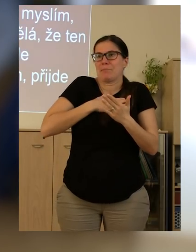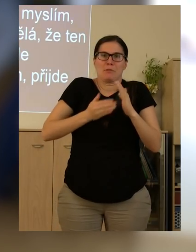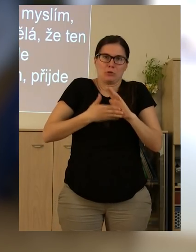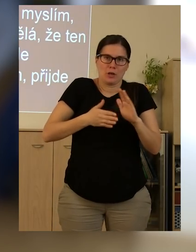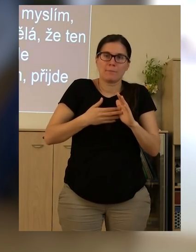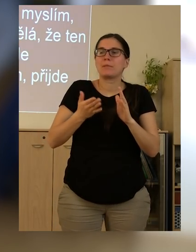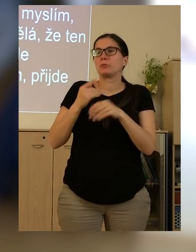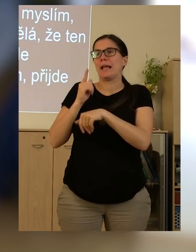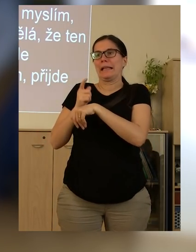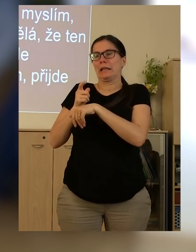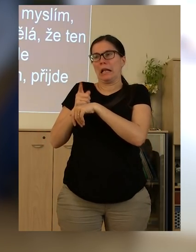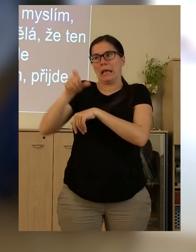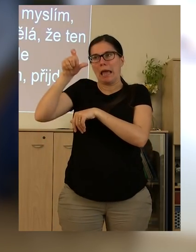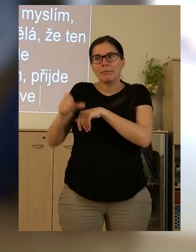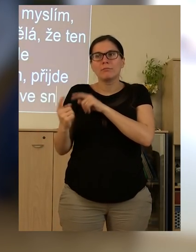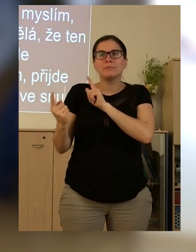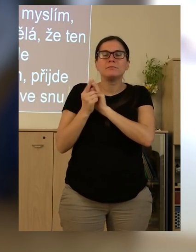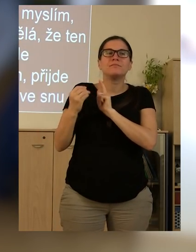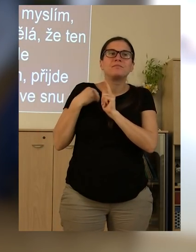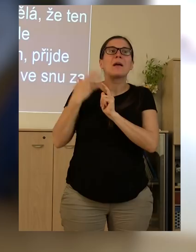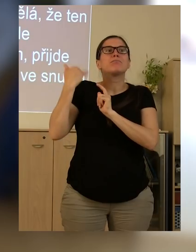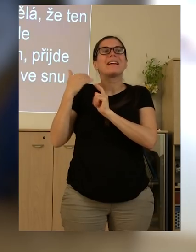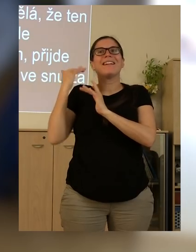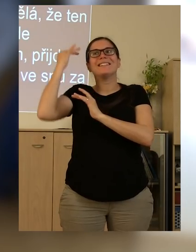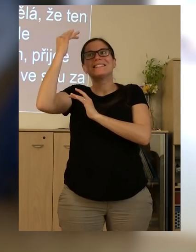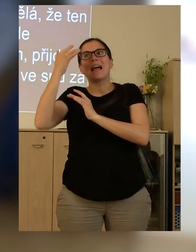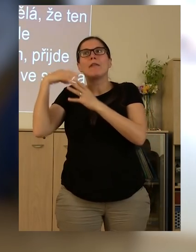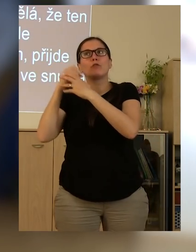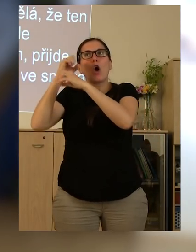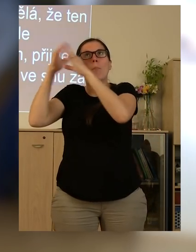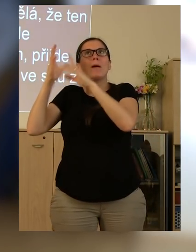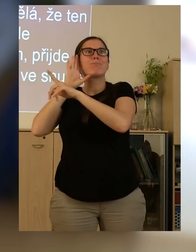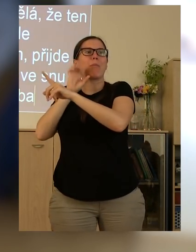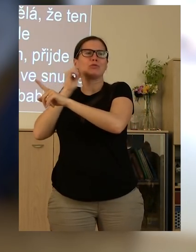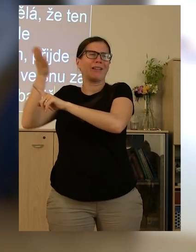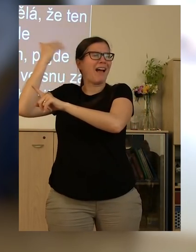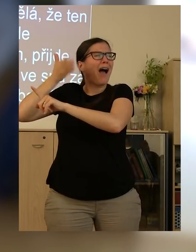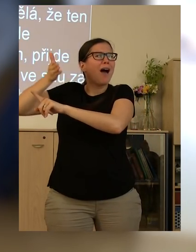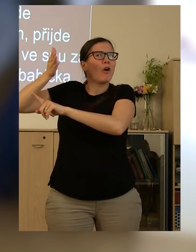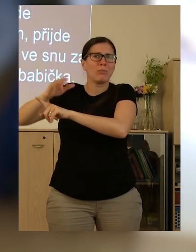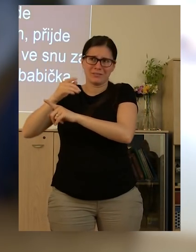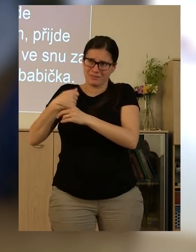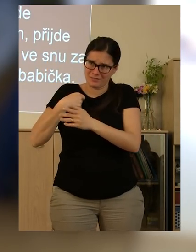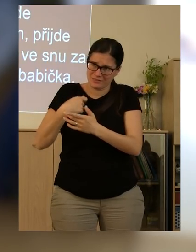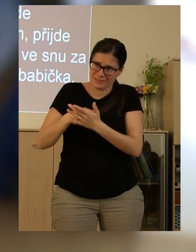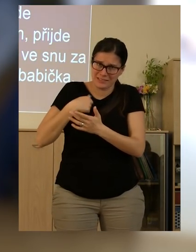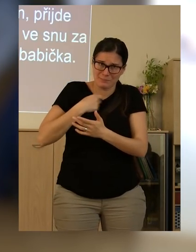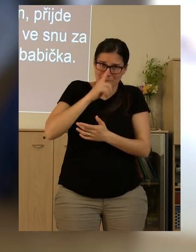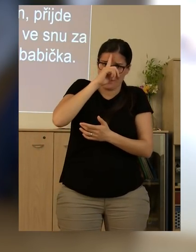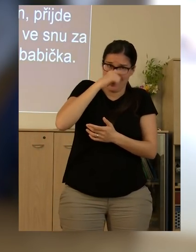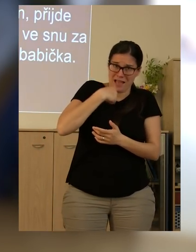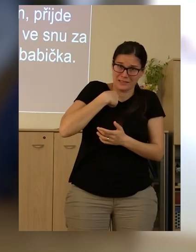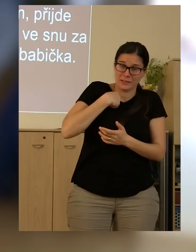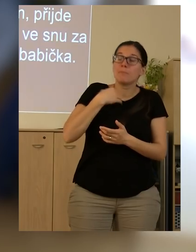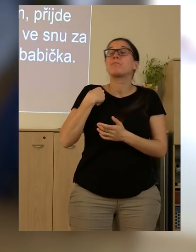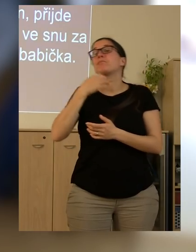mnou přišla moje mrtvá babička, jsem asi blázen. A já říkám tomu člověku, co vám říkala